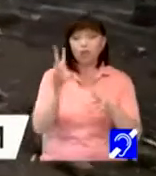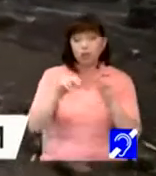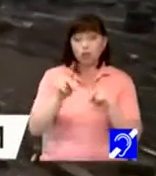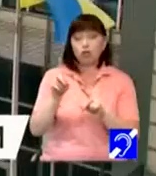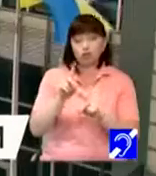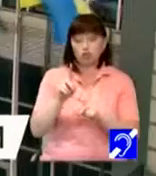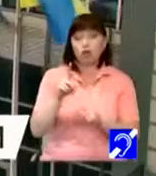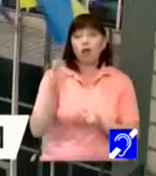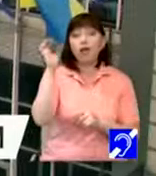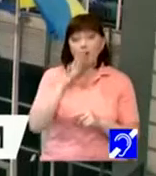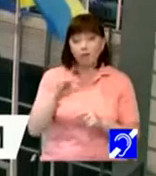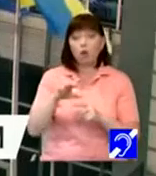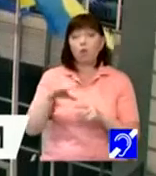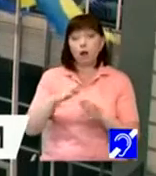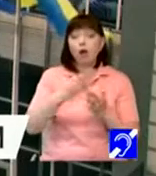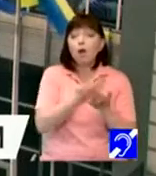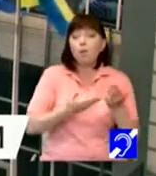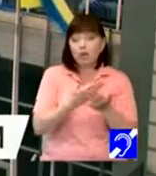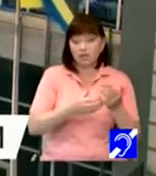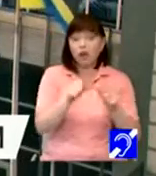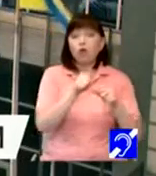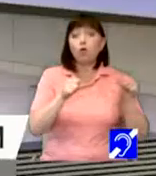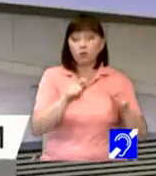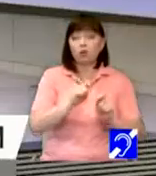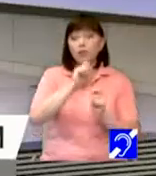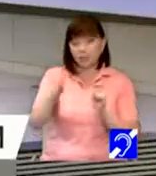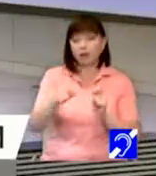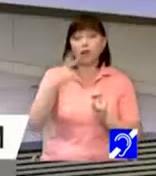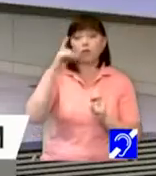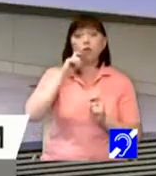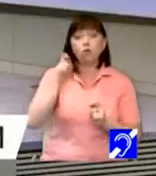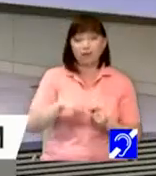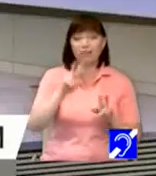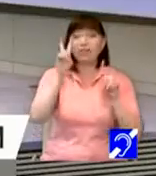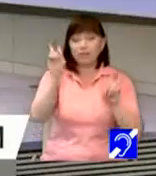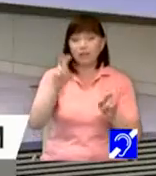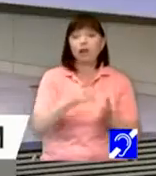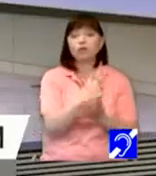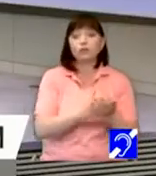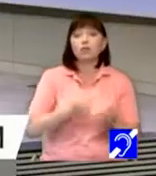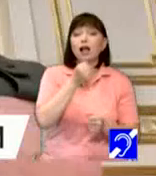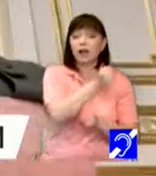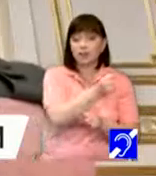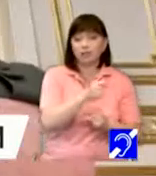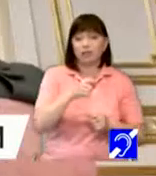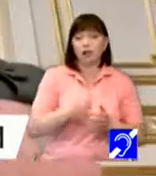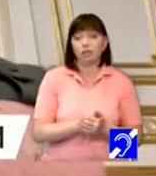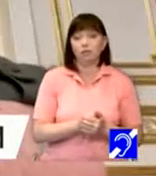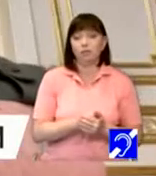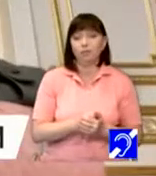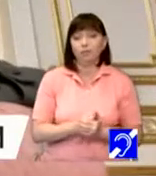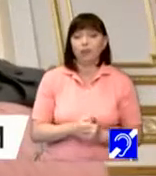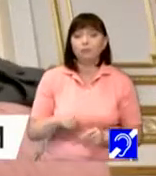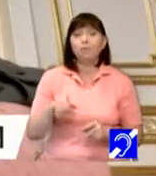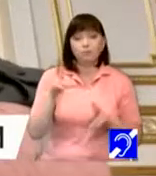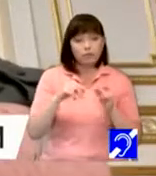că executivul european a recomandat Consiliului acordarea statutului de țară candidată la aderarea la UE pentru Ucraina. Загалом тиждень